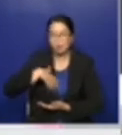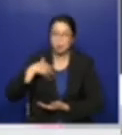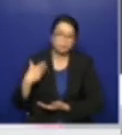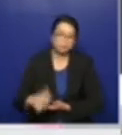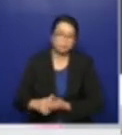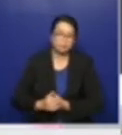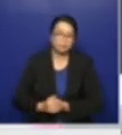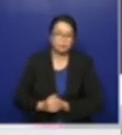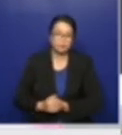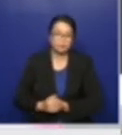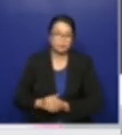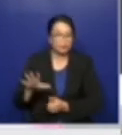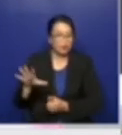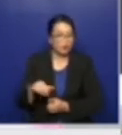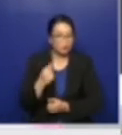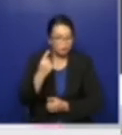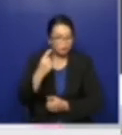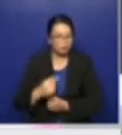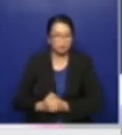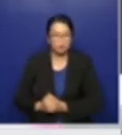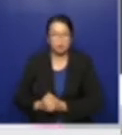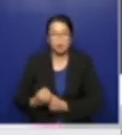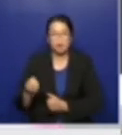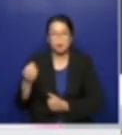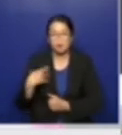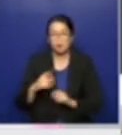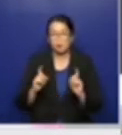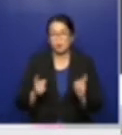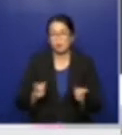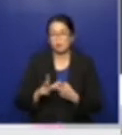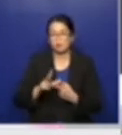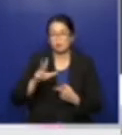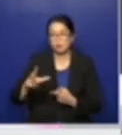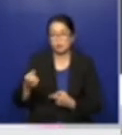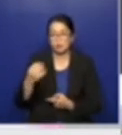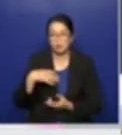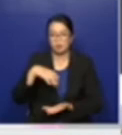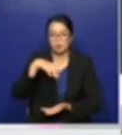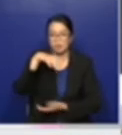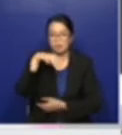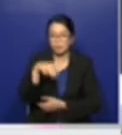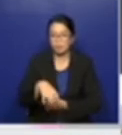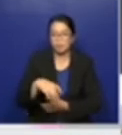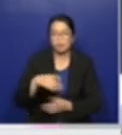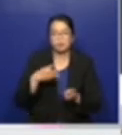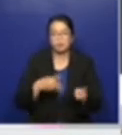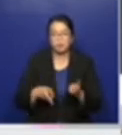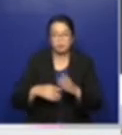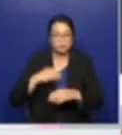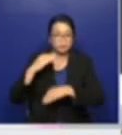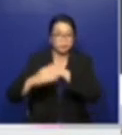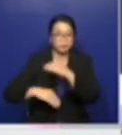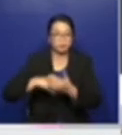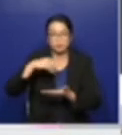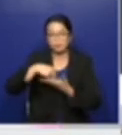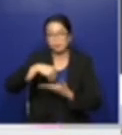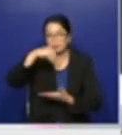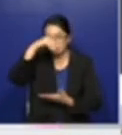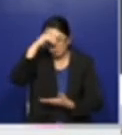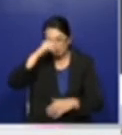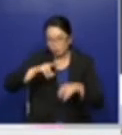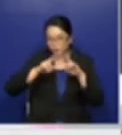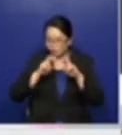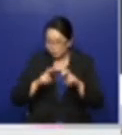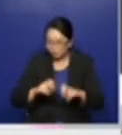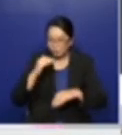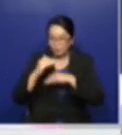เอาเฉพาะเรื่องเดียวท่านบอกว่าวงเล็บ3เนี่ยท่านจะสร้างกลไกแล้วก็พัฒนาคัดกรองพั